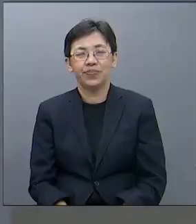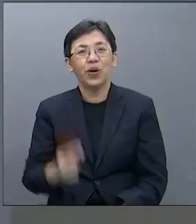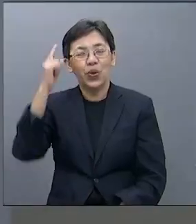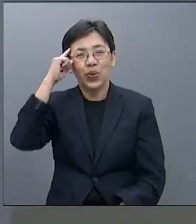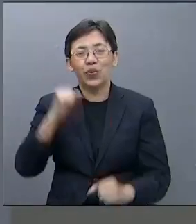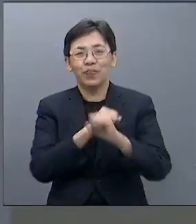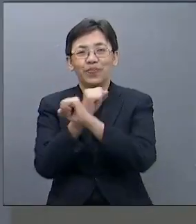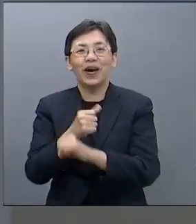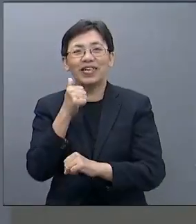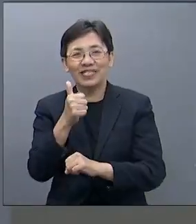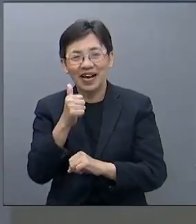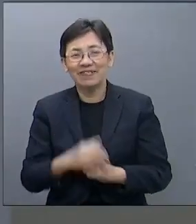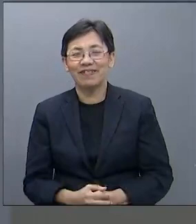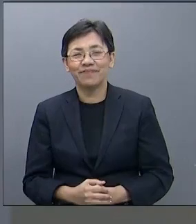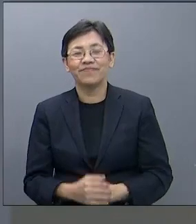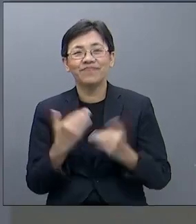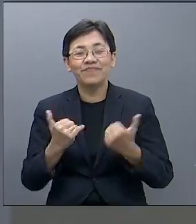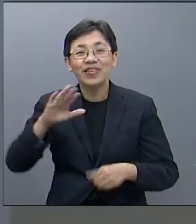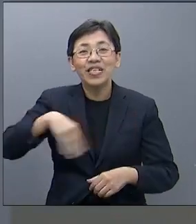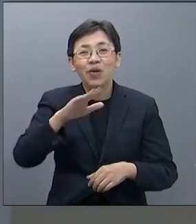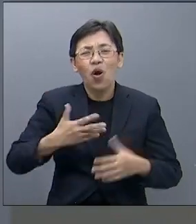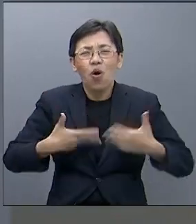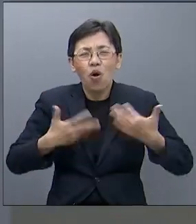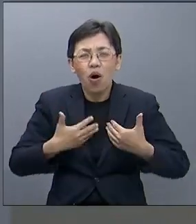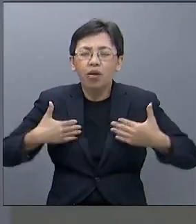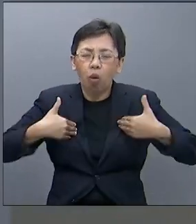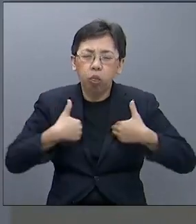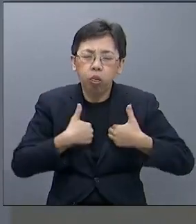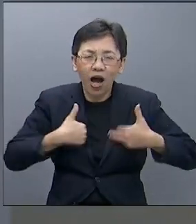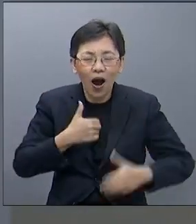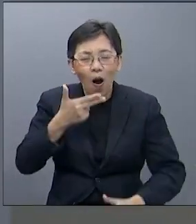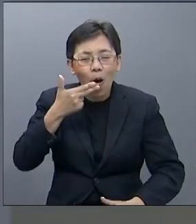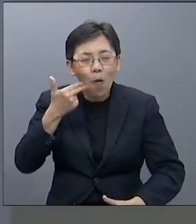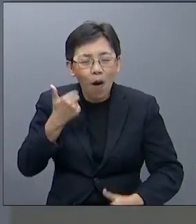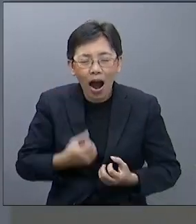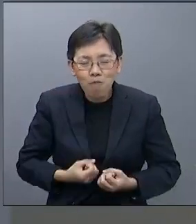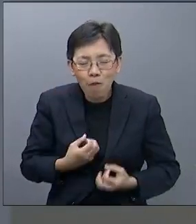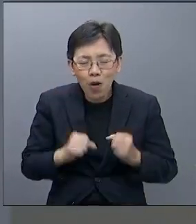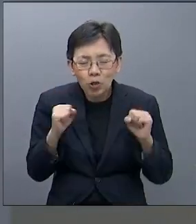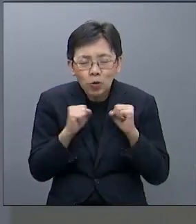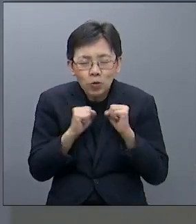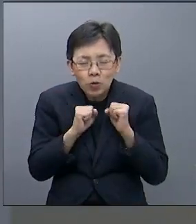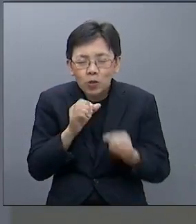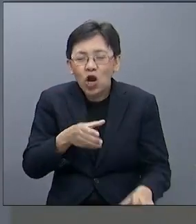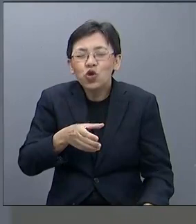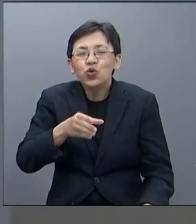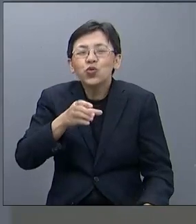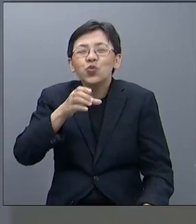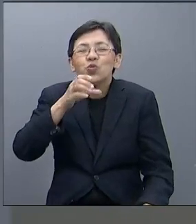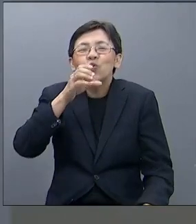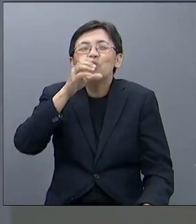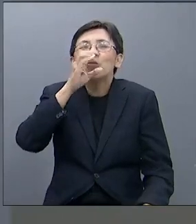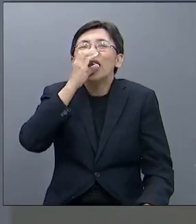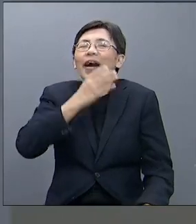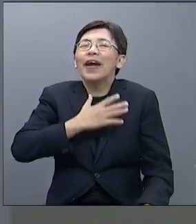รู้ทันกันได้ค่ะเวลาร้อนๆเหนื่อยๆการกินอะไรหวานๆซ่าๆเย็นๆอย่างน้ำอัดลมนี่มันดีต่อใจไม่ใช่น้อยเลยนะ